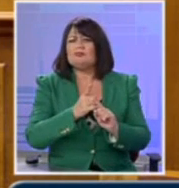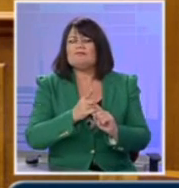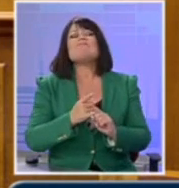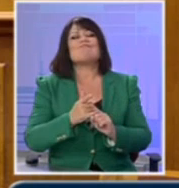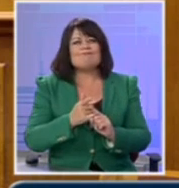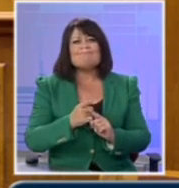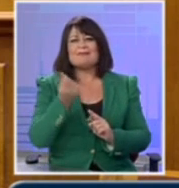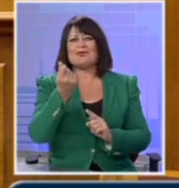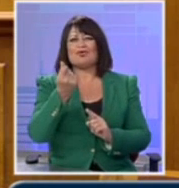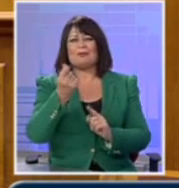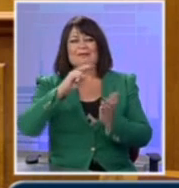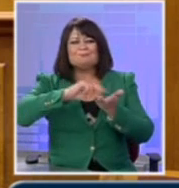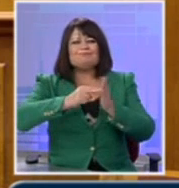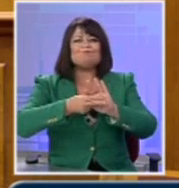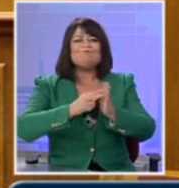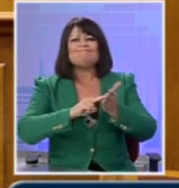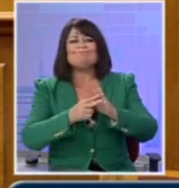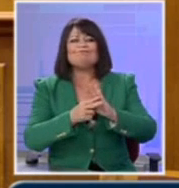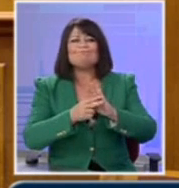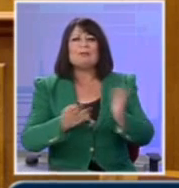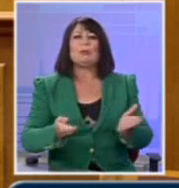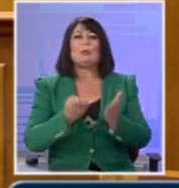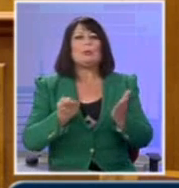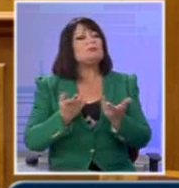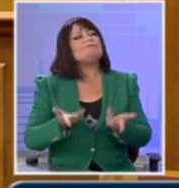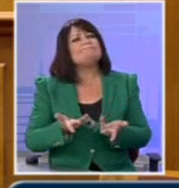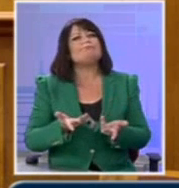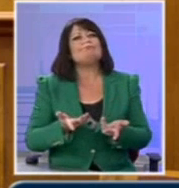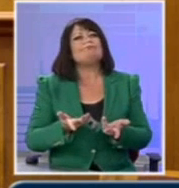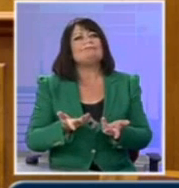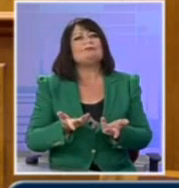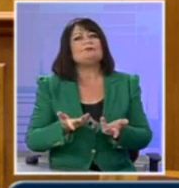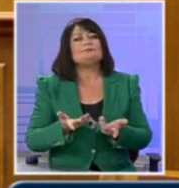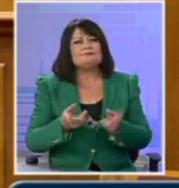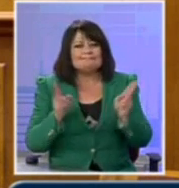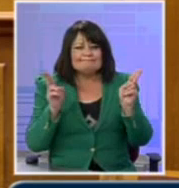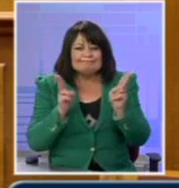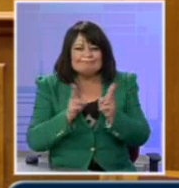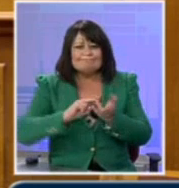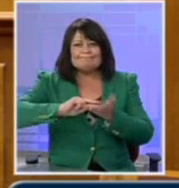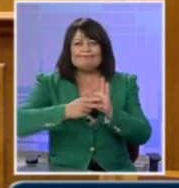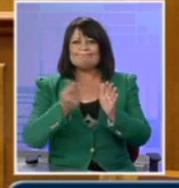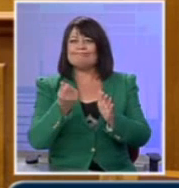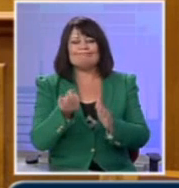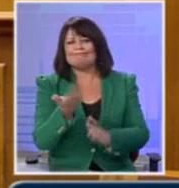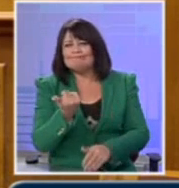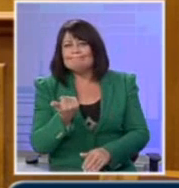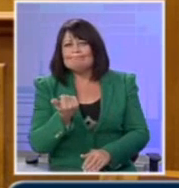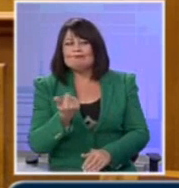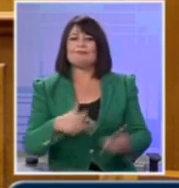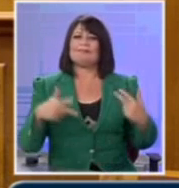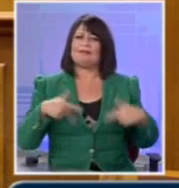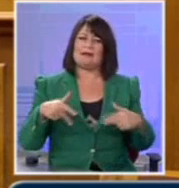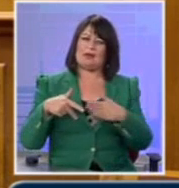περιοριστική δημοσιονομική πολιτική, όσο ήπια και αν είναι, ακόμα και ήπια περιοριστική δημοσιονομική πολιτική που η κυβέρνηση